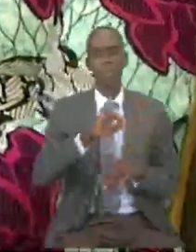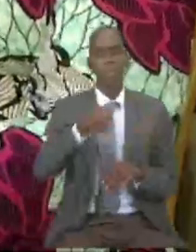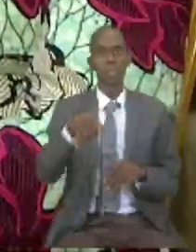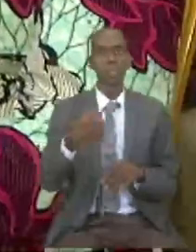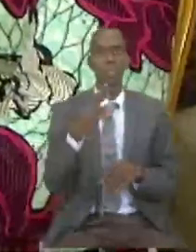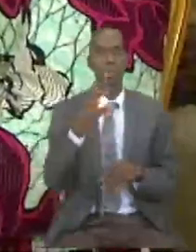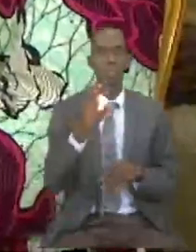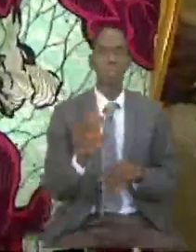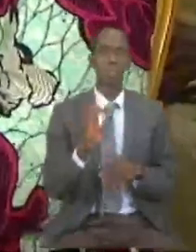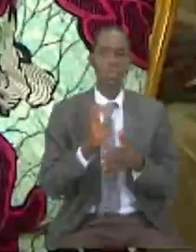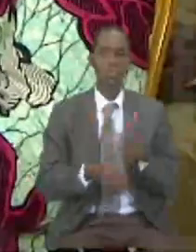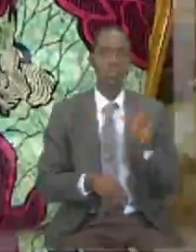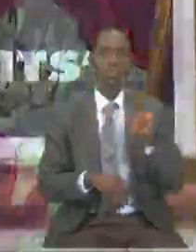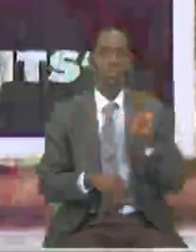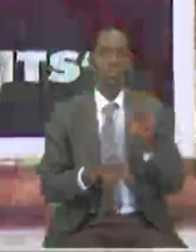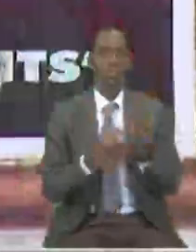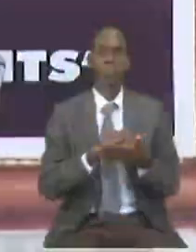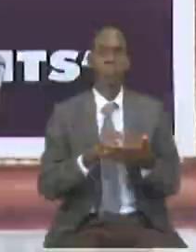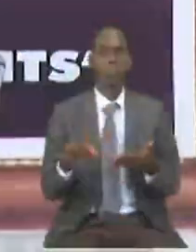Jésus-Christ.